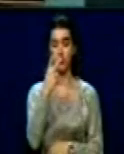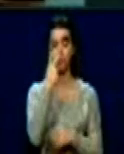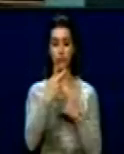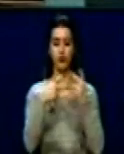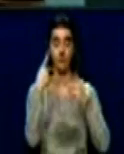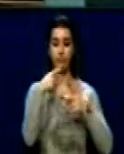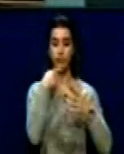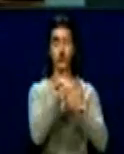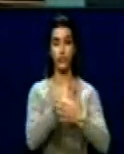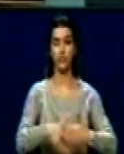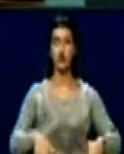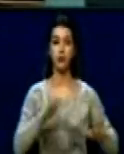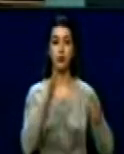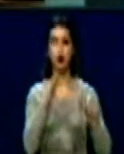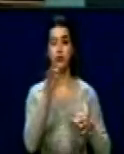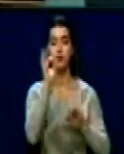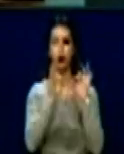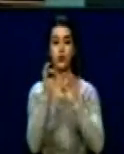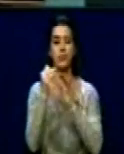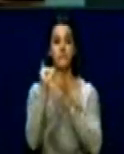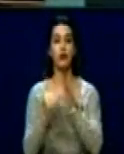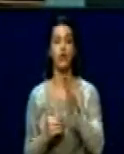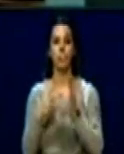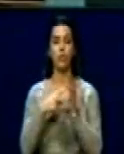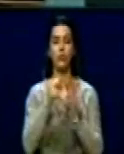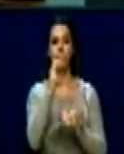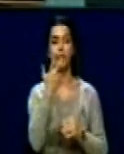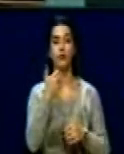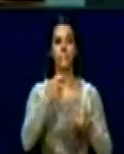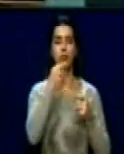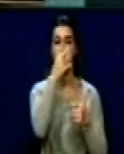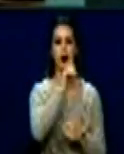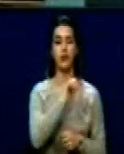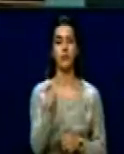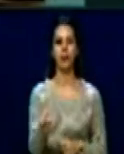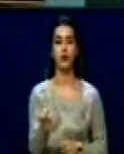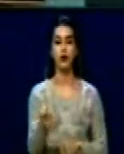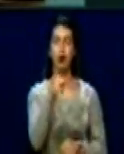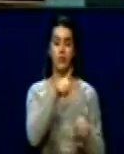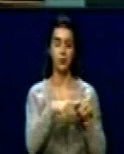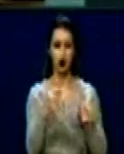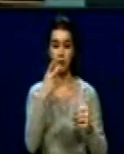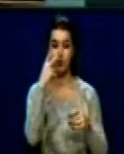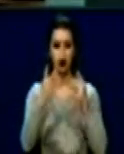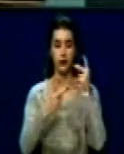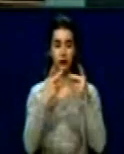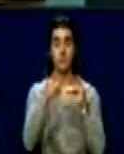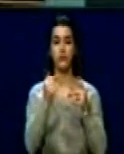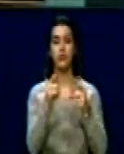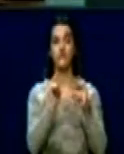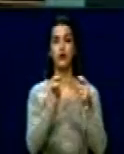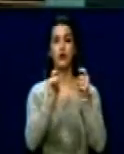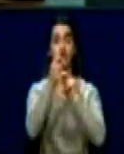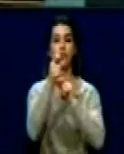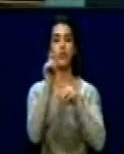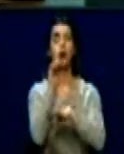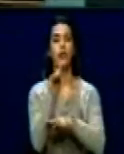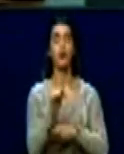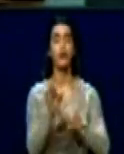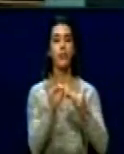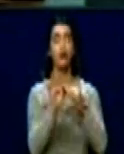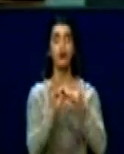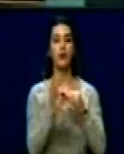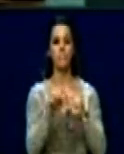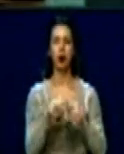doganore të jenë si përqindje më pak se sa në vitin 2013. Dhe këtu e kemi, si që shohim gjithë, e kemi një ndryshim të raportit mes